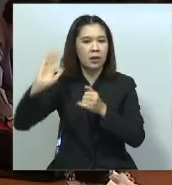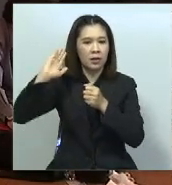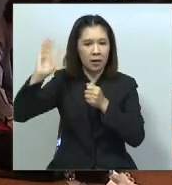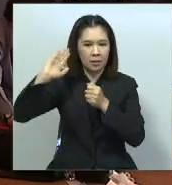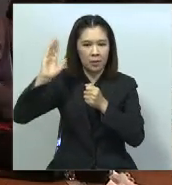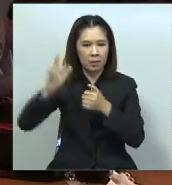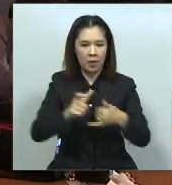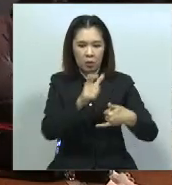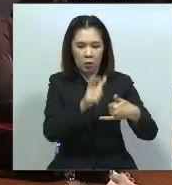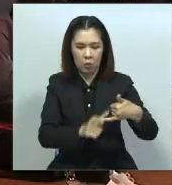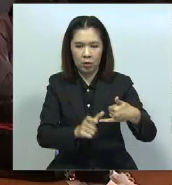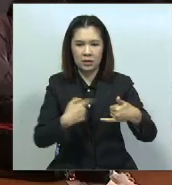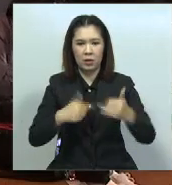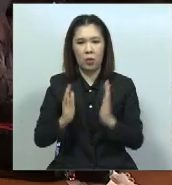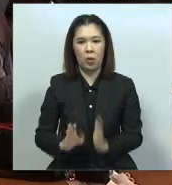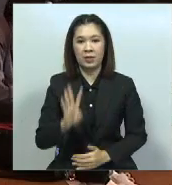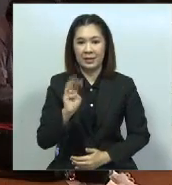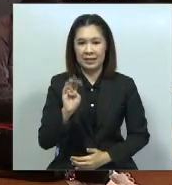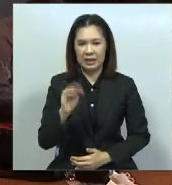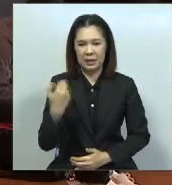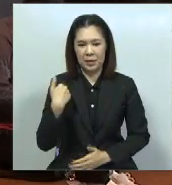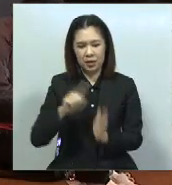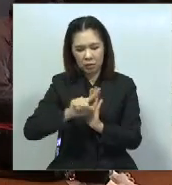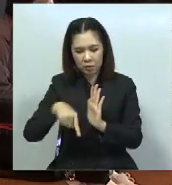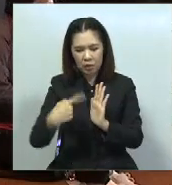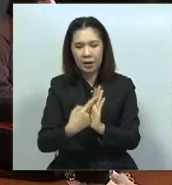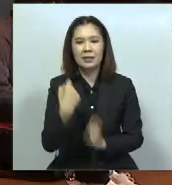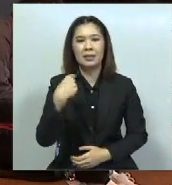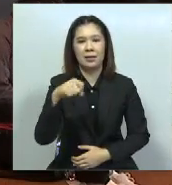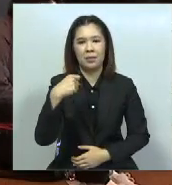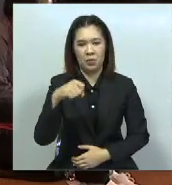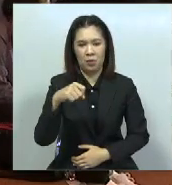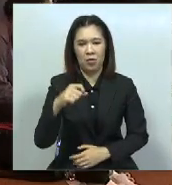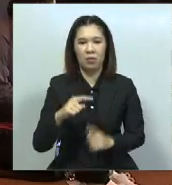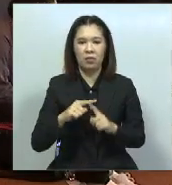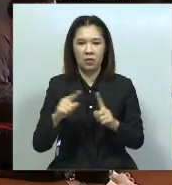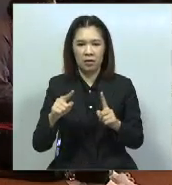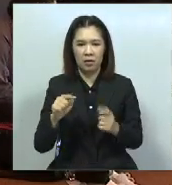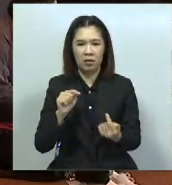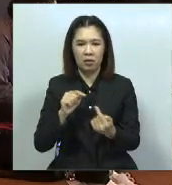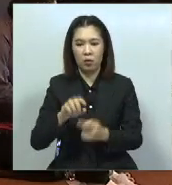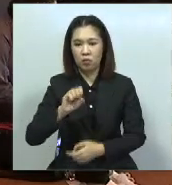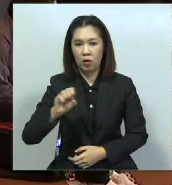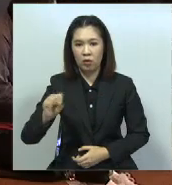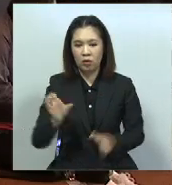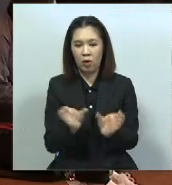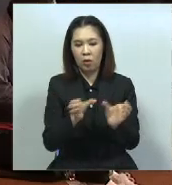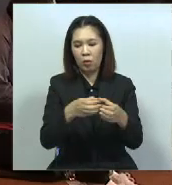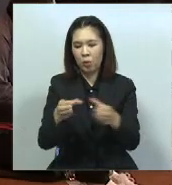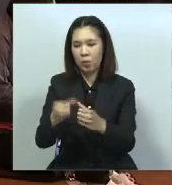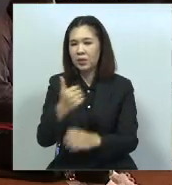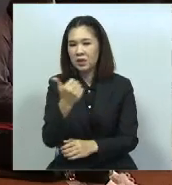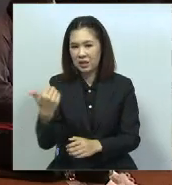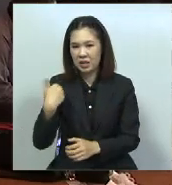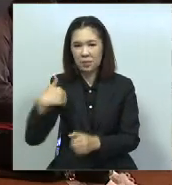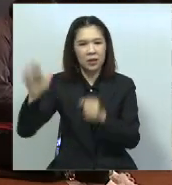ถึง40คนด้วยกันซึ่งคาดว่าอาจจะใช้เวลาถึง10ชั่วโมงในเบื้องต้นนี่ยังไม่รวมเรื่องของส.ส.ของพรรคอื่นๆที่จะต้องมีการ